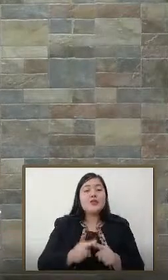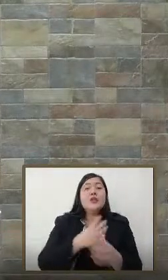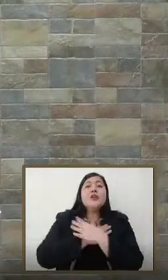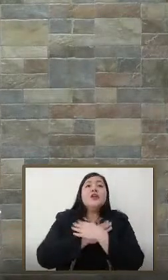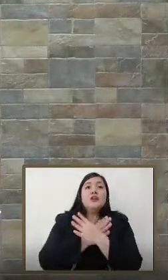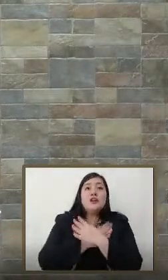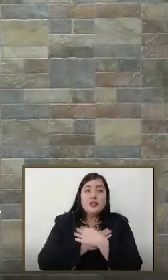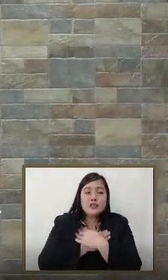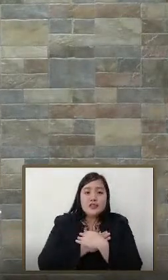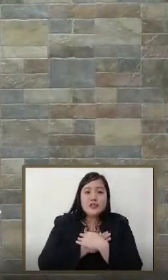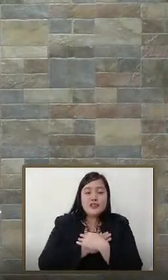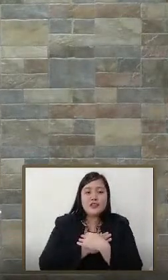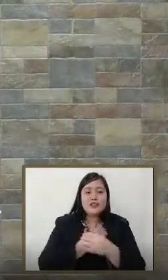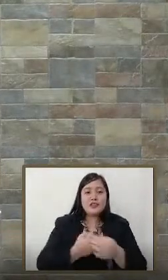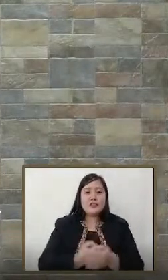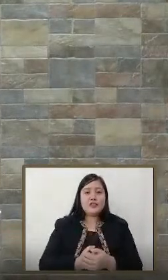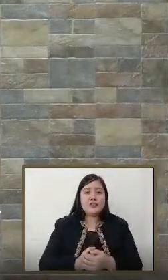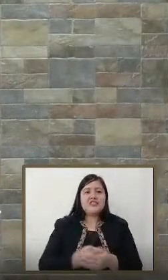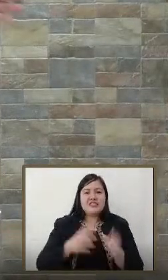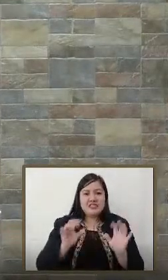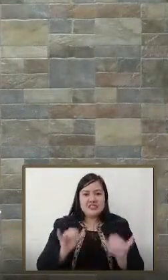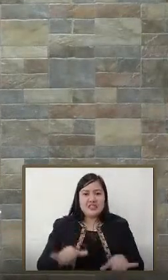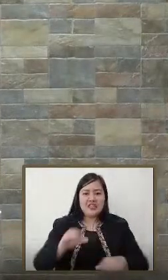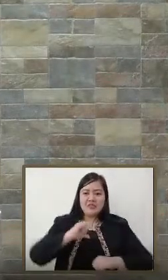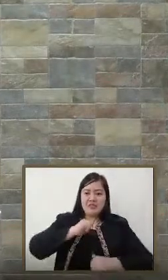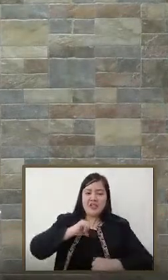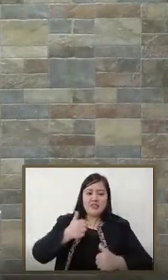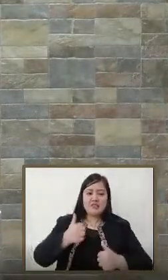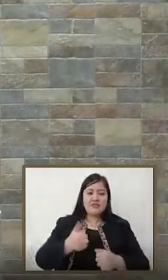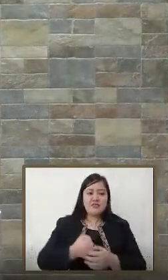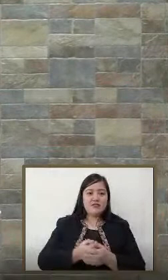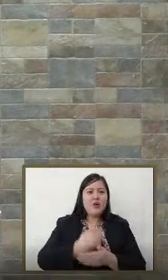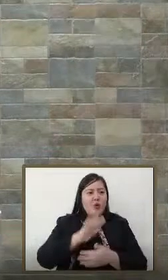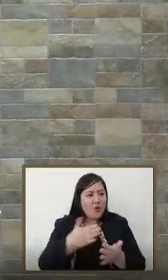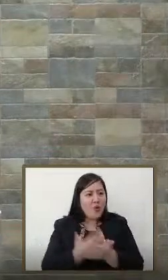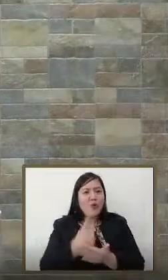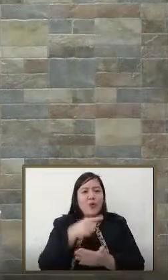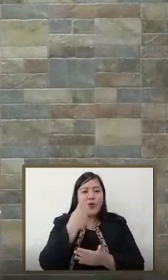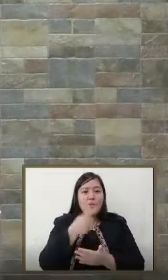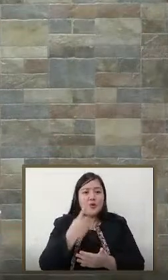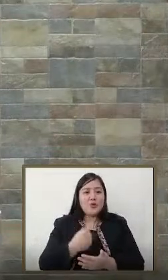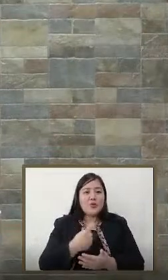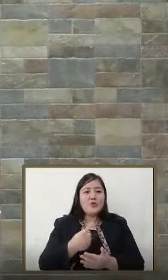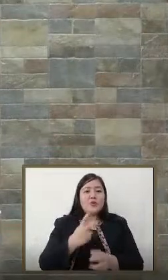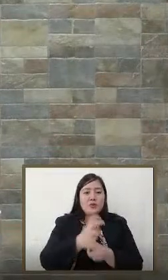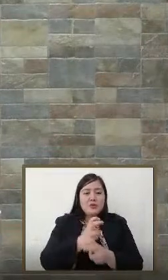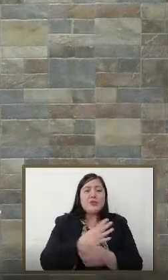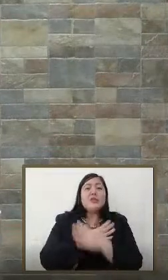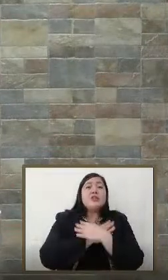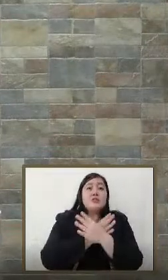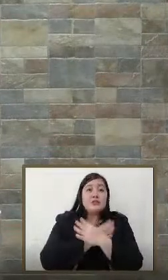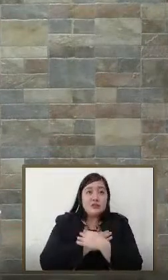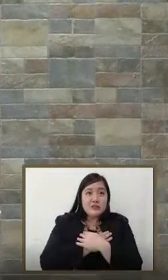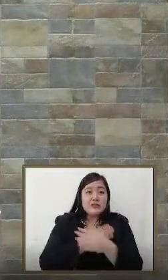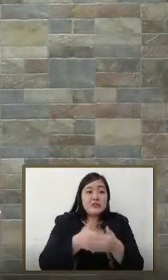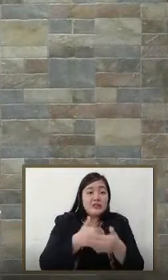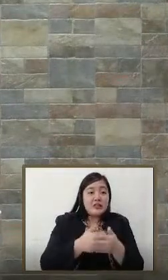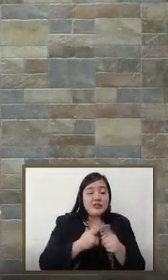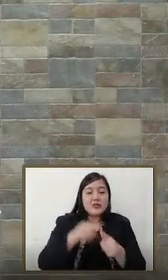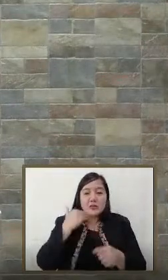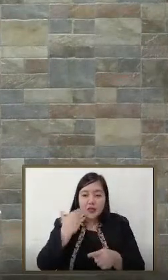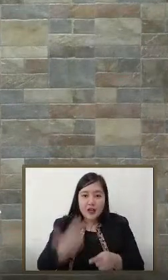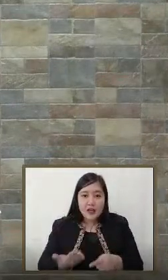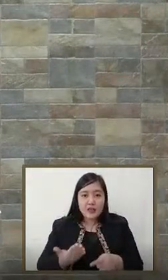Lahat halos kaibigan mo na, lahat halos bigay mo na, lahat halos ang bait-bait mo nung mga nag-aagaw buhay sa hospital.